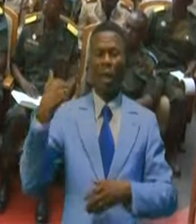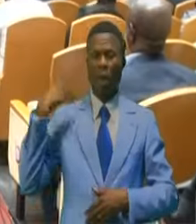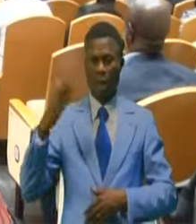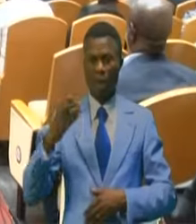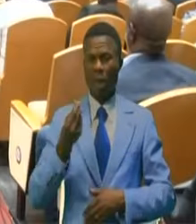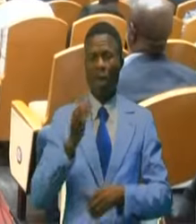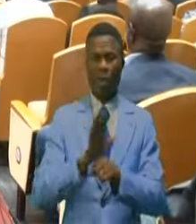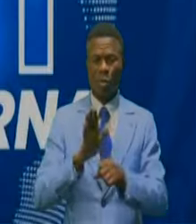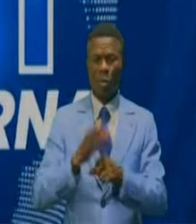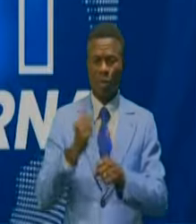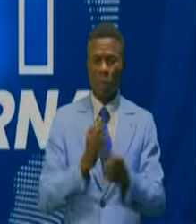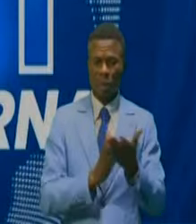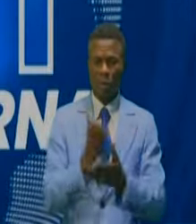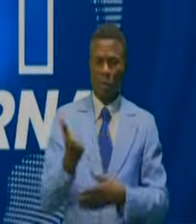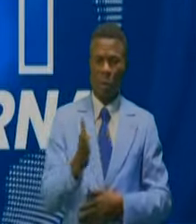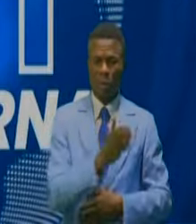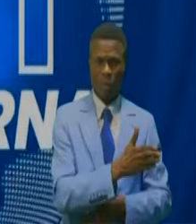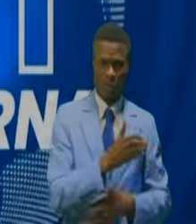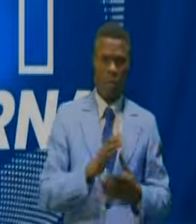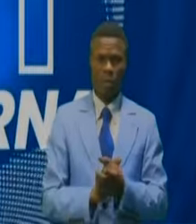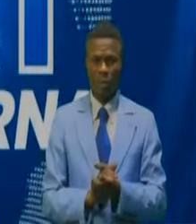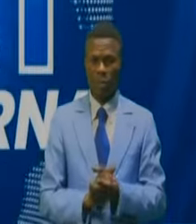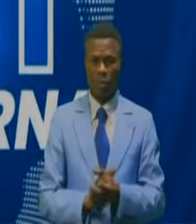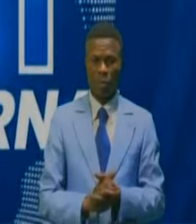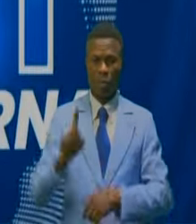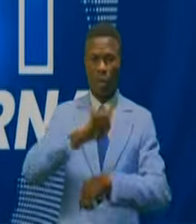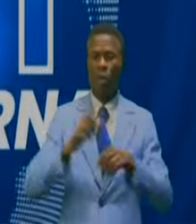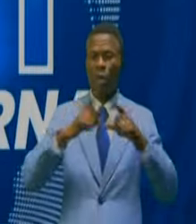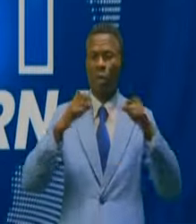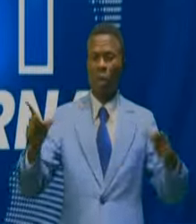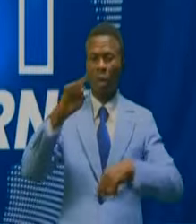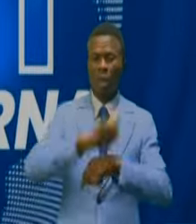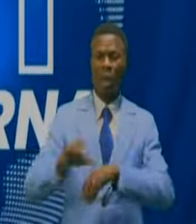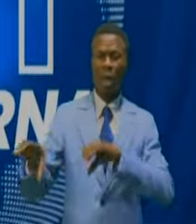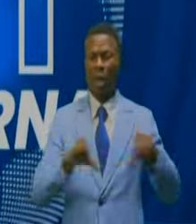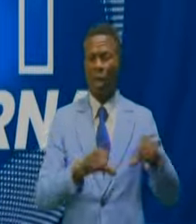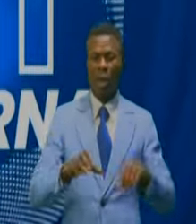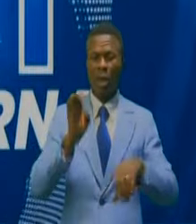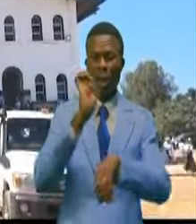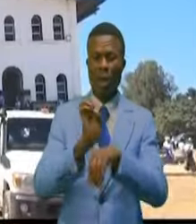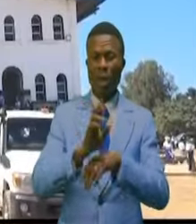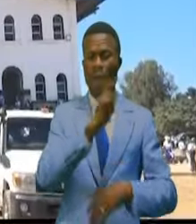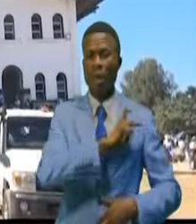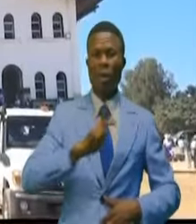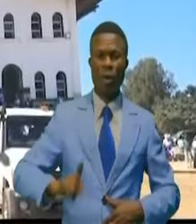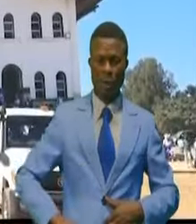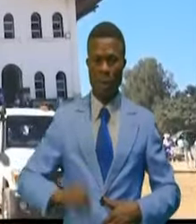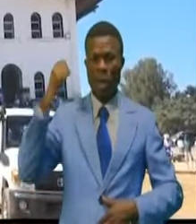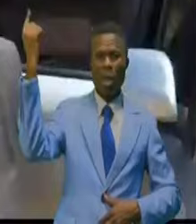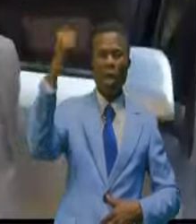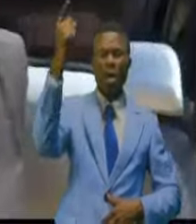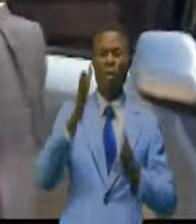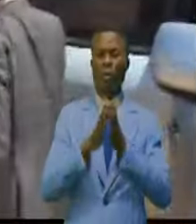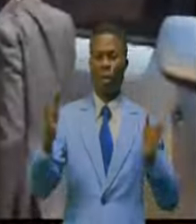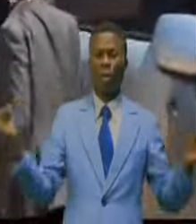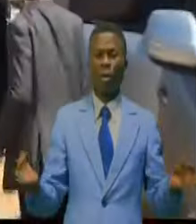moyens de sa politique. Et c'est un grand jour, un grand événement pour les Kimbanguistes du monde entier.